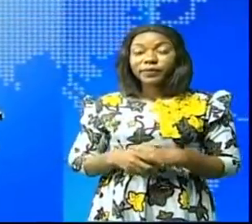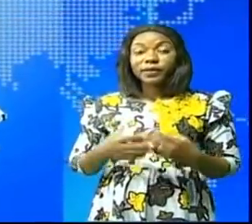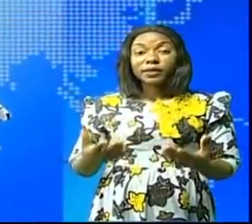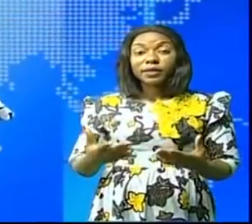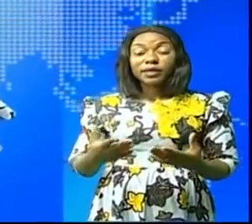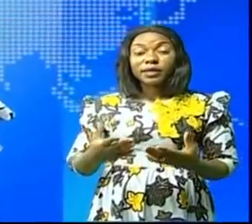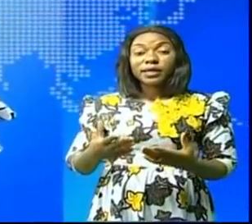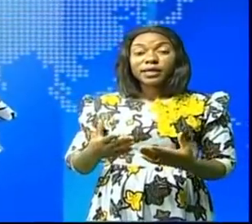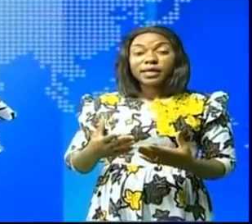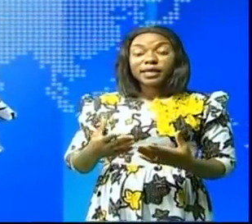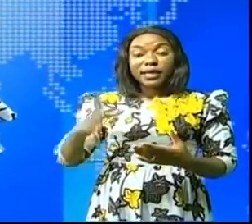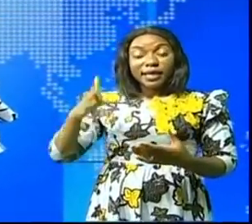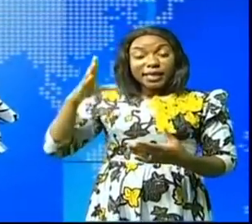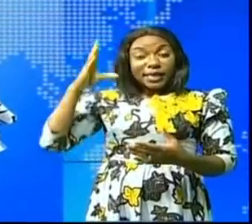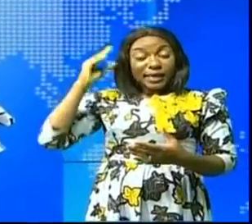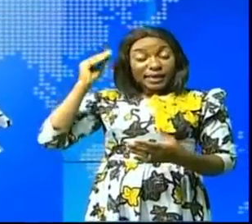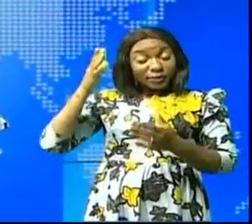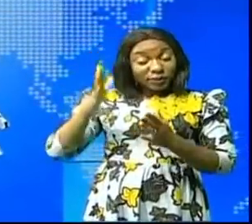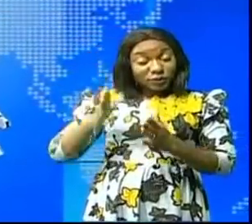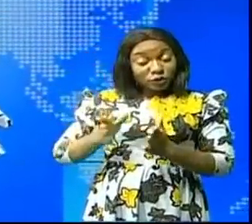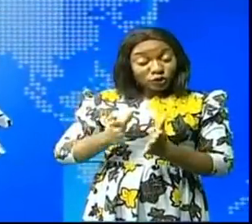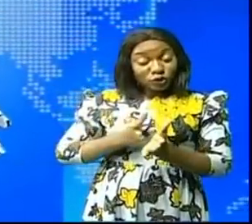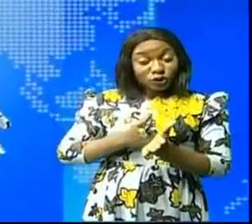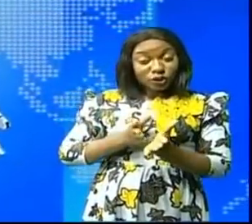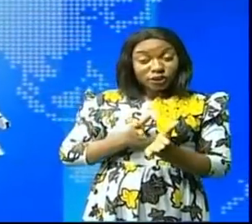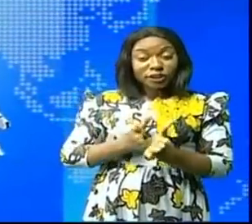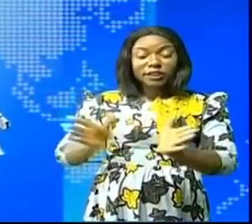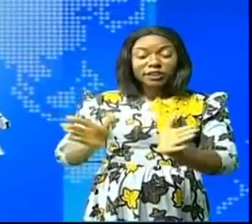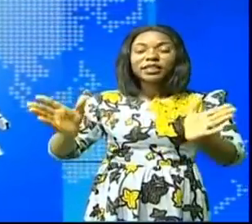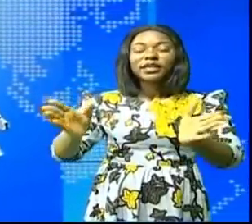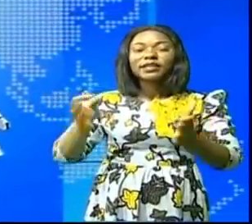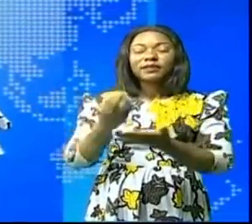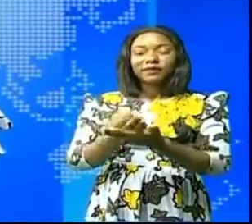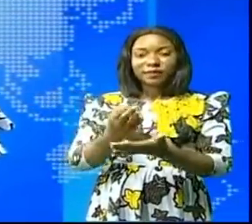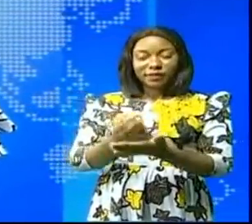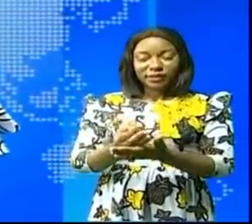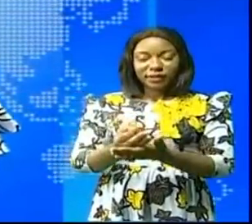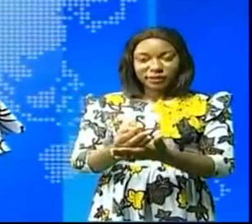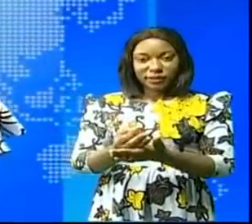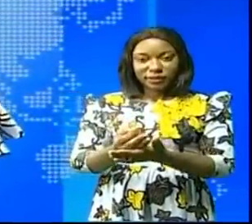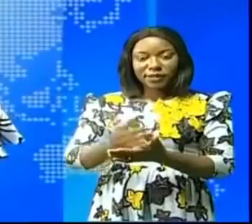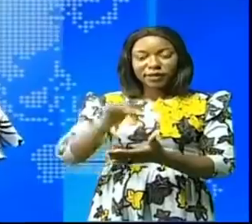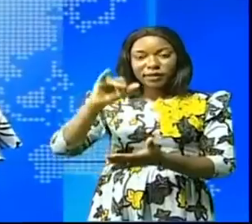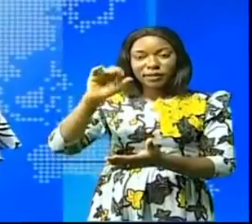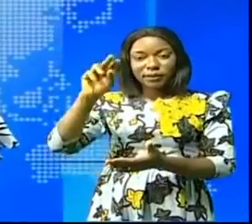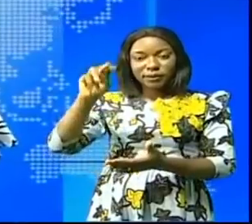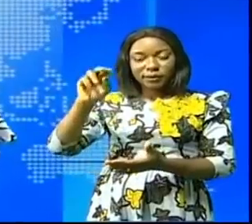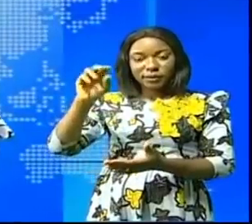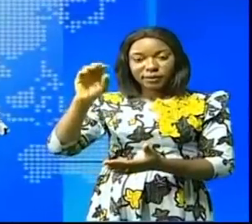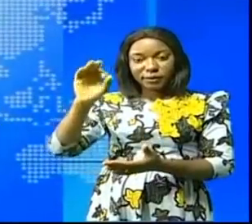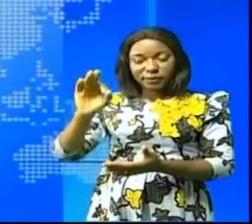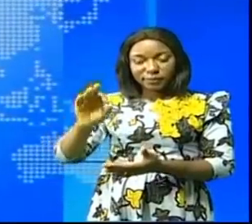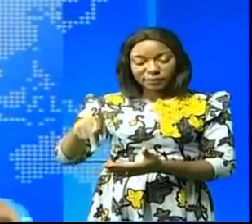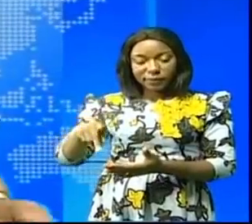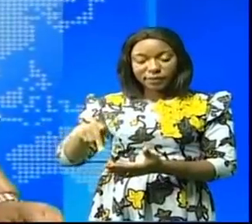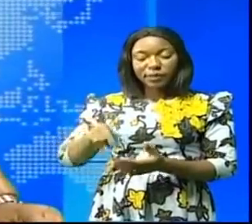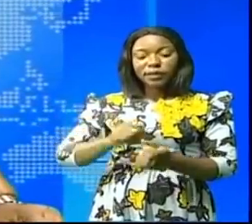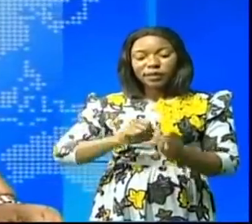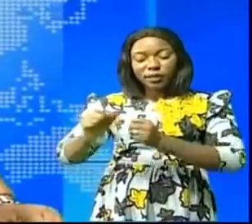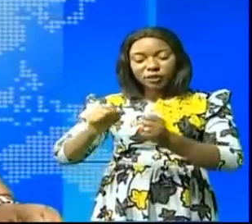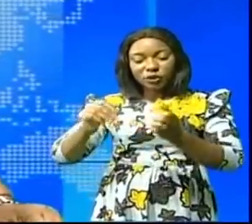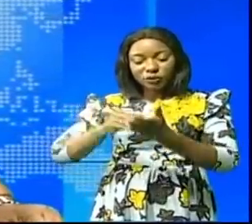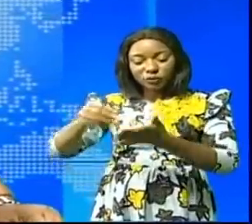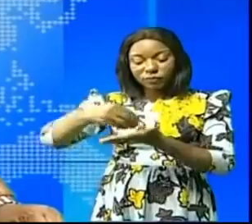L'Inspection générale des finances et l'intersyndicale nationale de l'administration publique, INAP, désormais unis dans la lutte contre la corruption